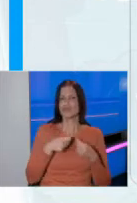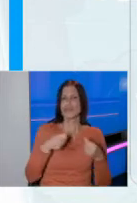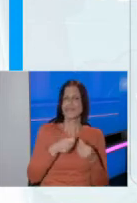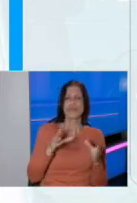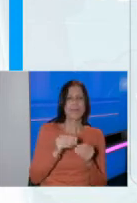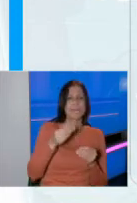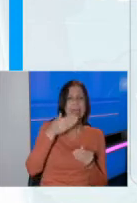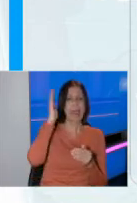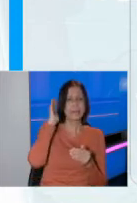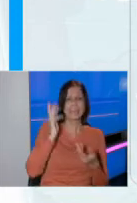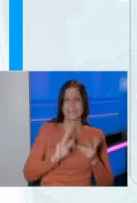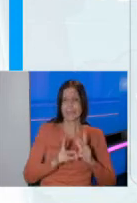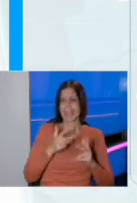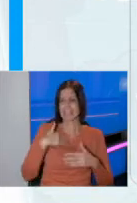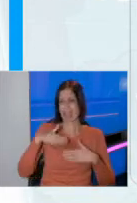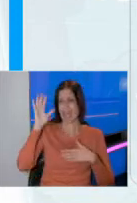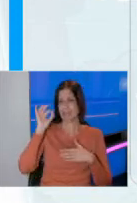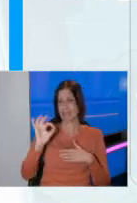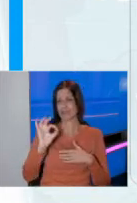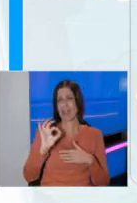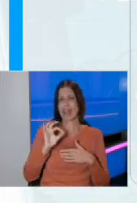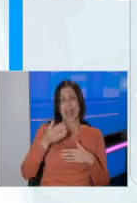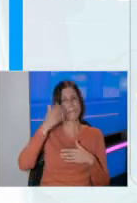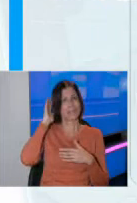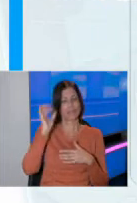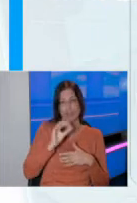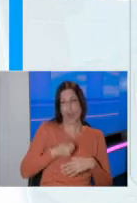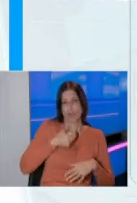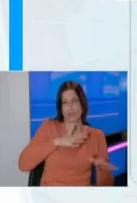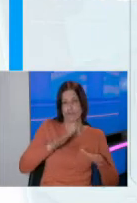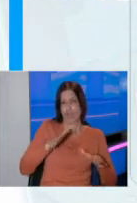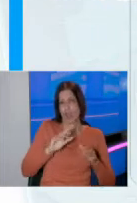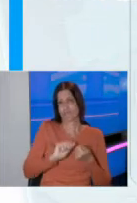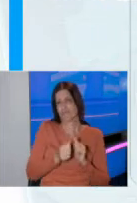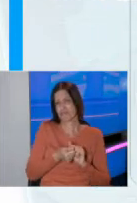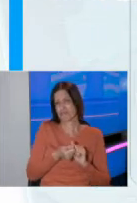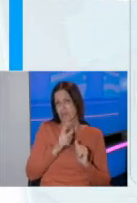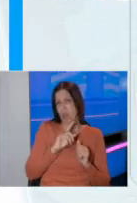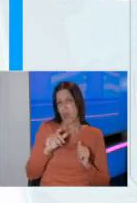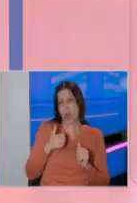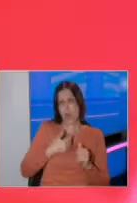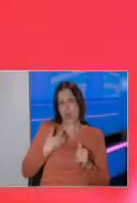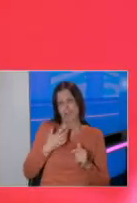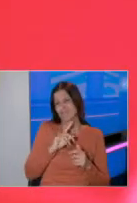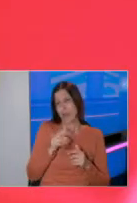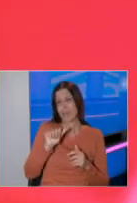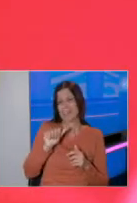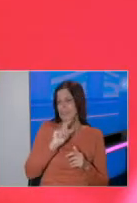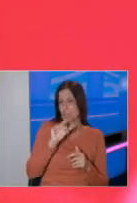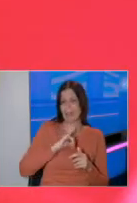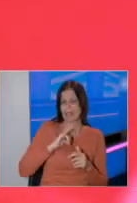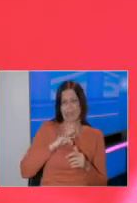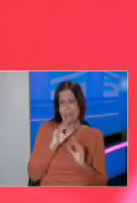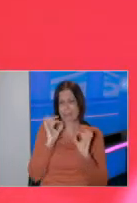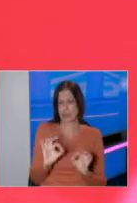ומרץ, והצבעה בעד לפיד לראשות הממשלה. או, כמו שהוא אומר, לא אופורטוניזם, לא מעניין. כן, זה לא...